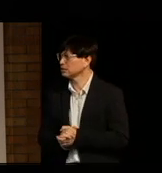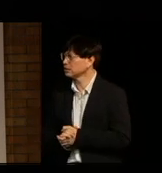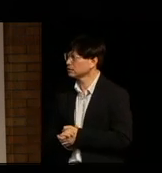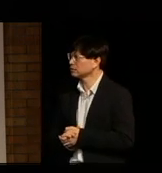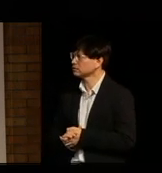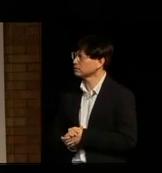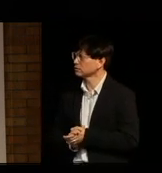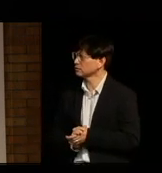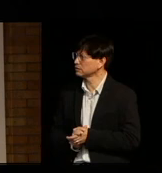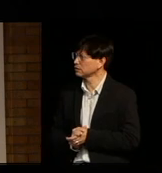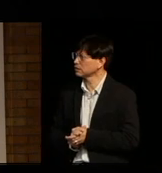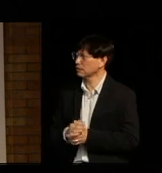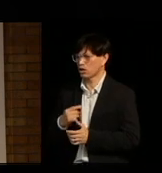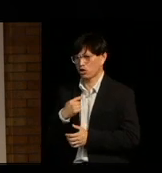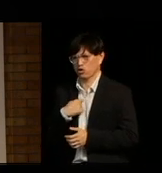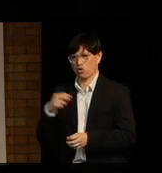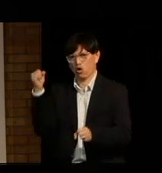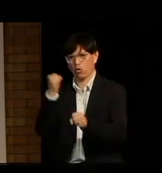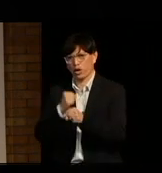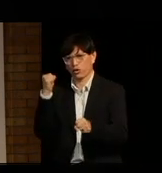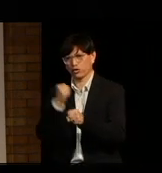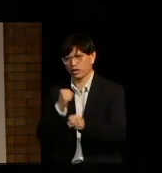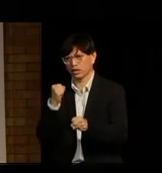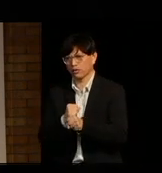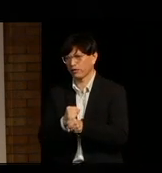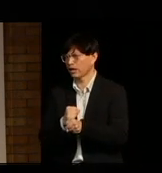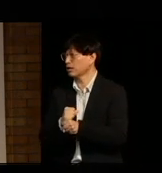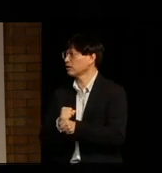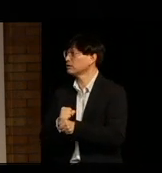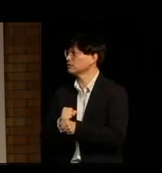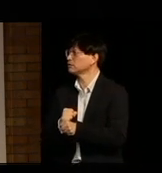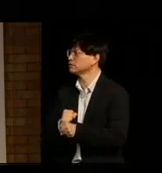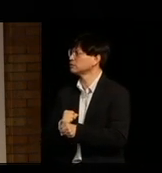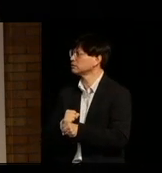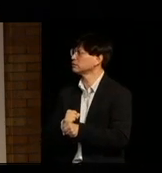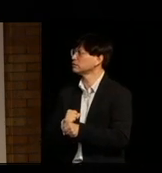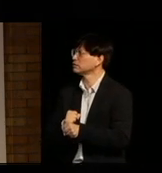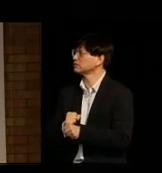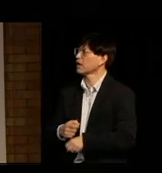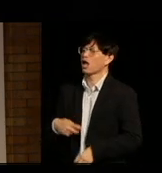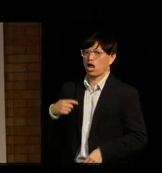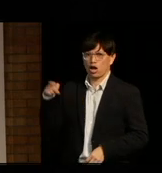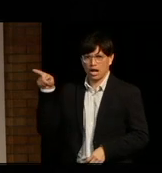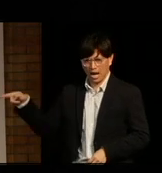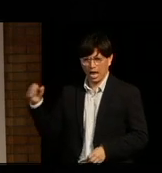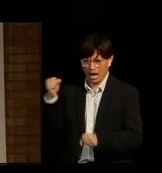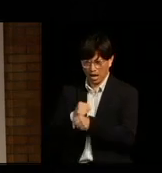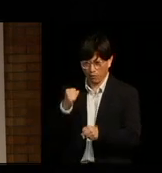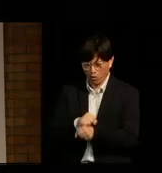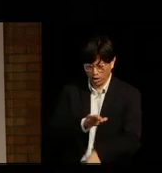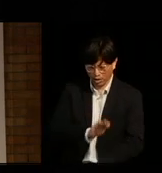ehm io lo vedo anche nel mio lavoro e anche sì quello che diceva Maria le famiglie eccetera io lavoro proprio con i bambini